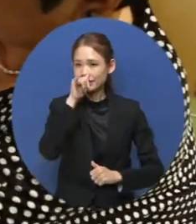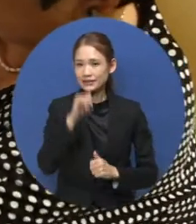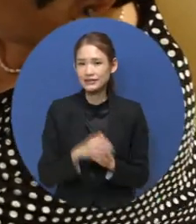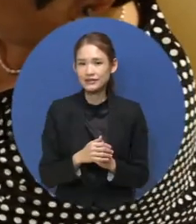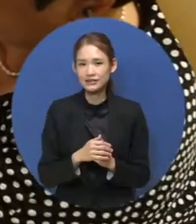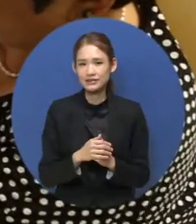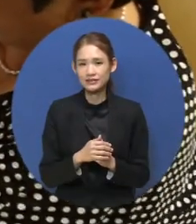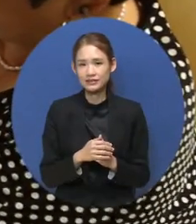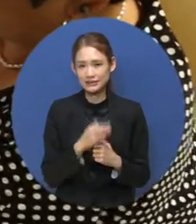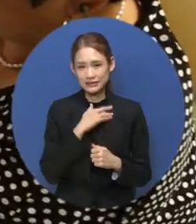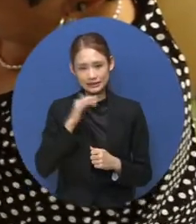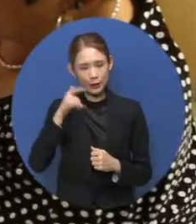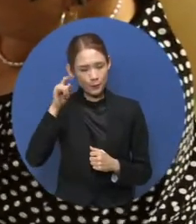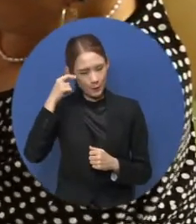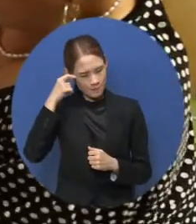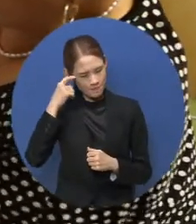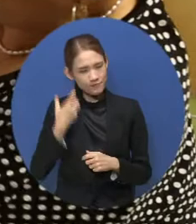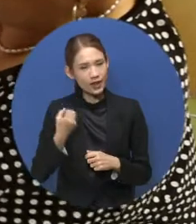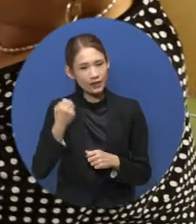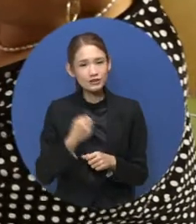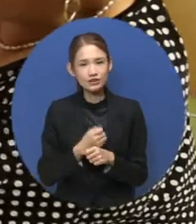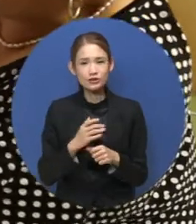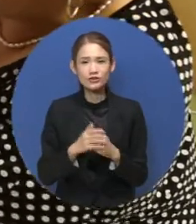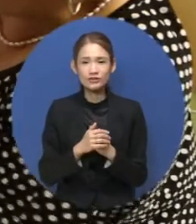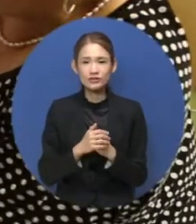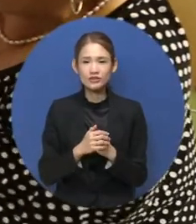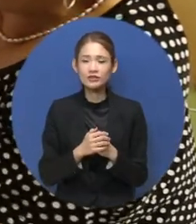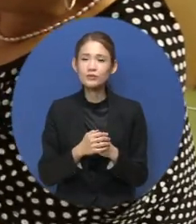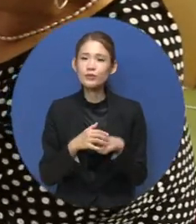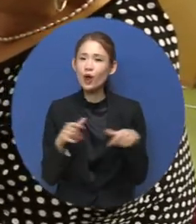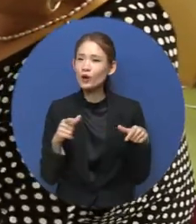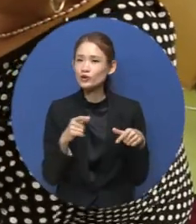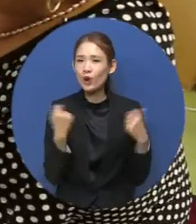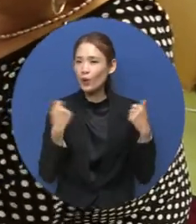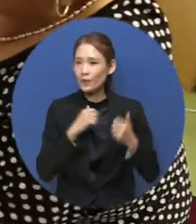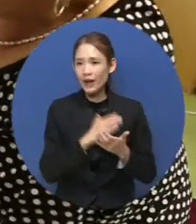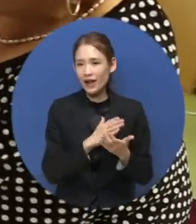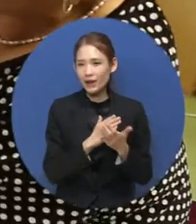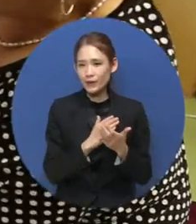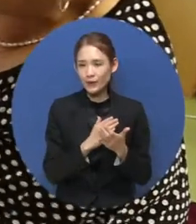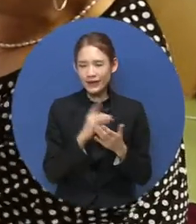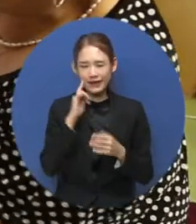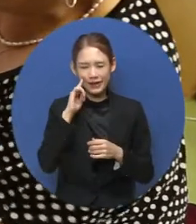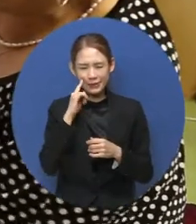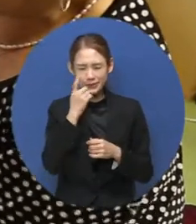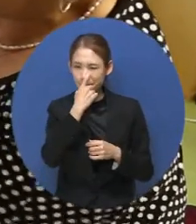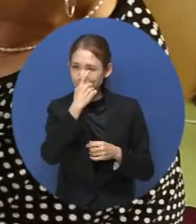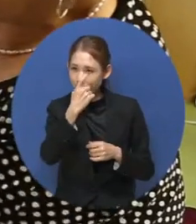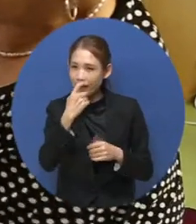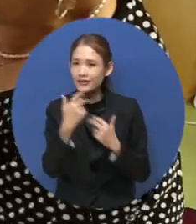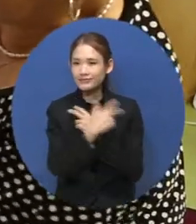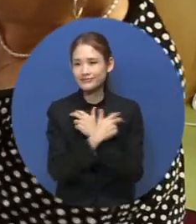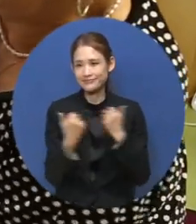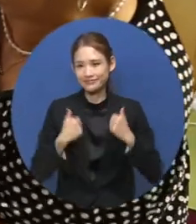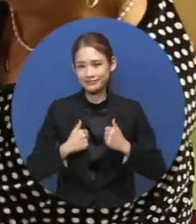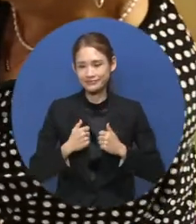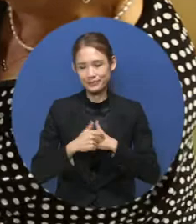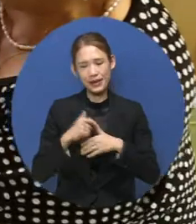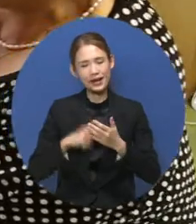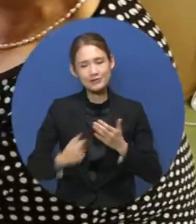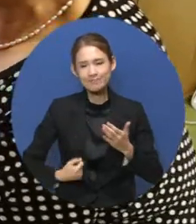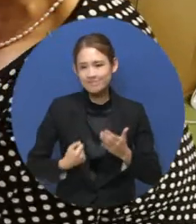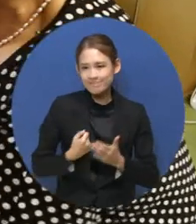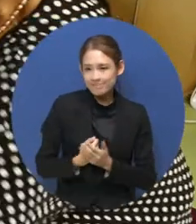그 제복이다 생각하고 이렇게 안 입던 옷 갖춰 입으면 조금 마음가짐도